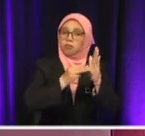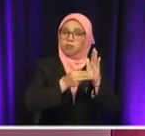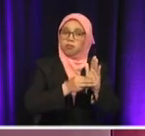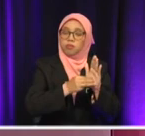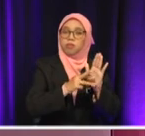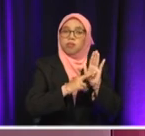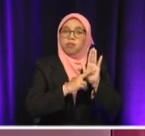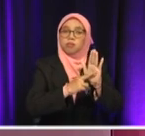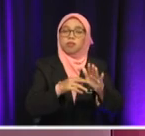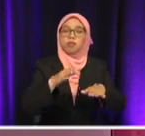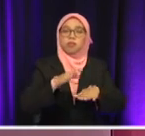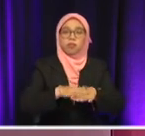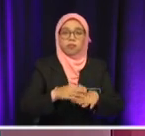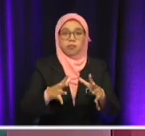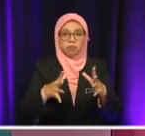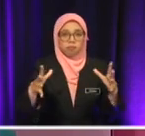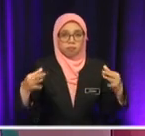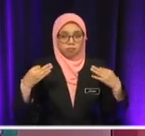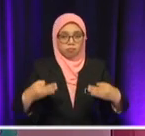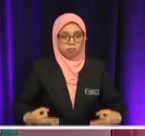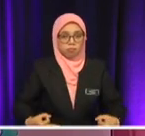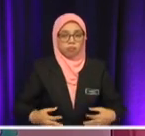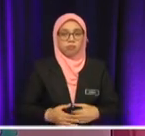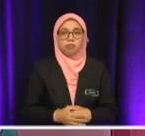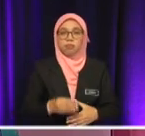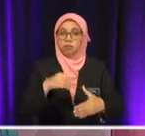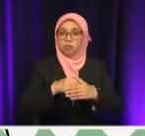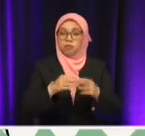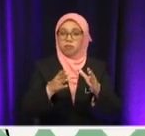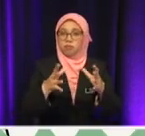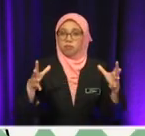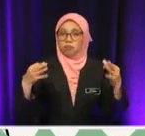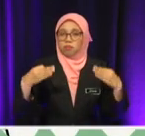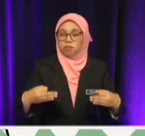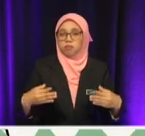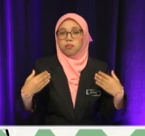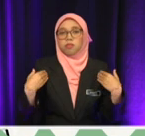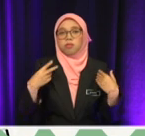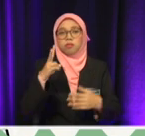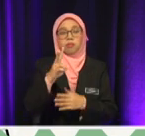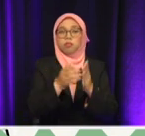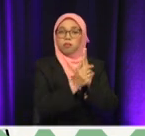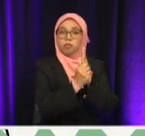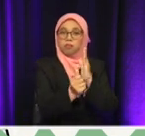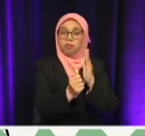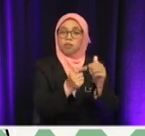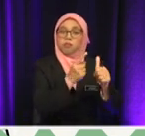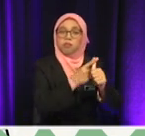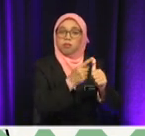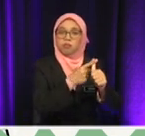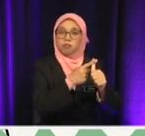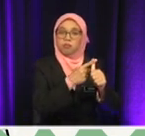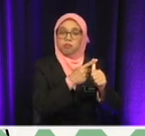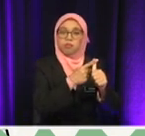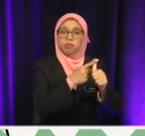kepada perkembangan fizikal. Di mana di dalam perkembangan fizikal ini ada 2 kemahiran. Satu ialah kemahiran motor kasar